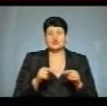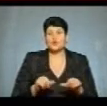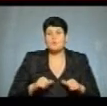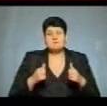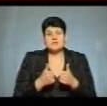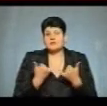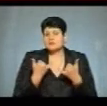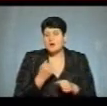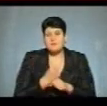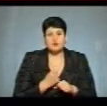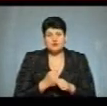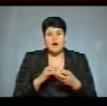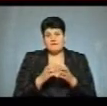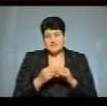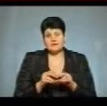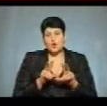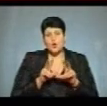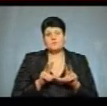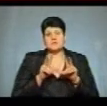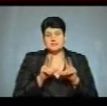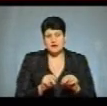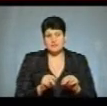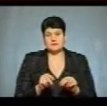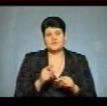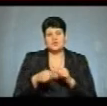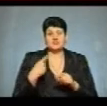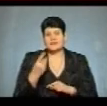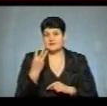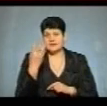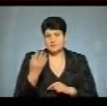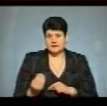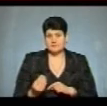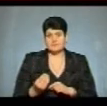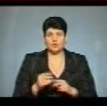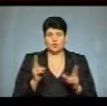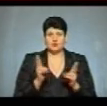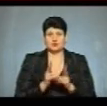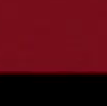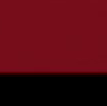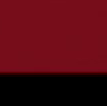наразі працює, її висновки обіцяли у Тернопіль Електротранс через 3 дні. До зустрічі в ефірі.